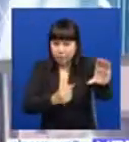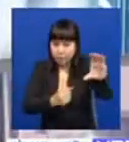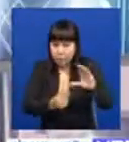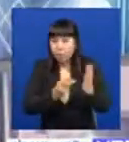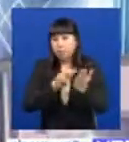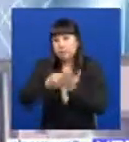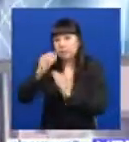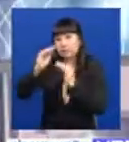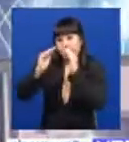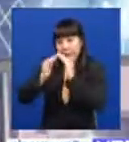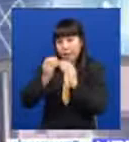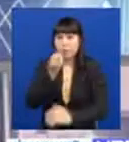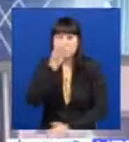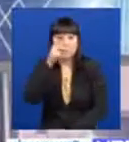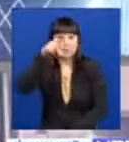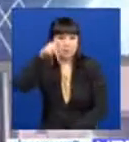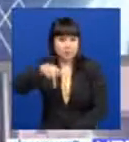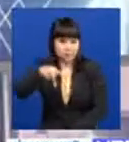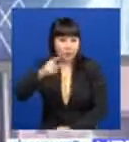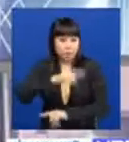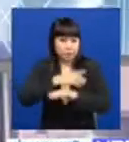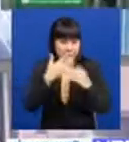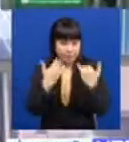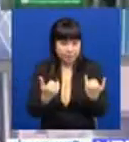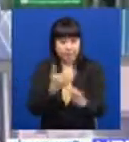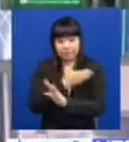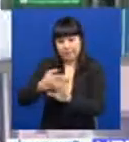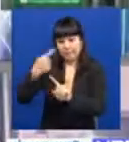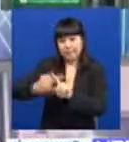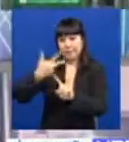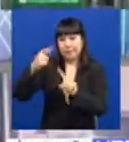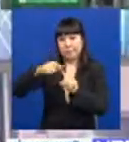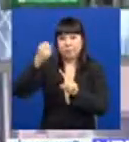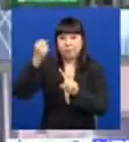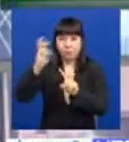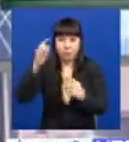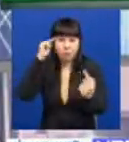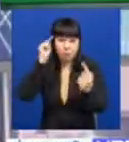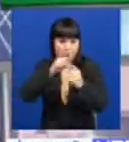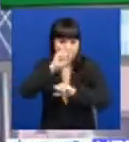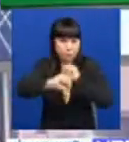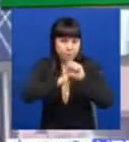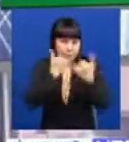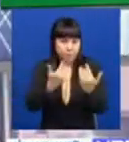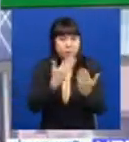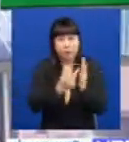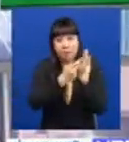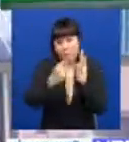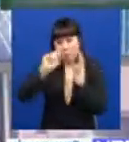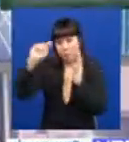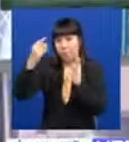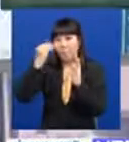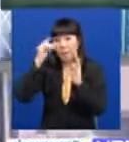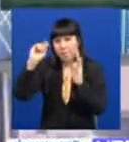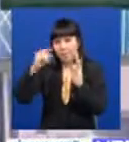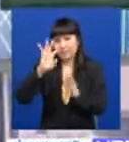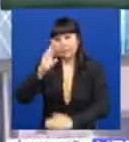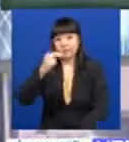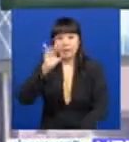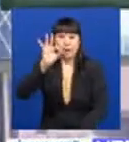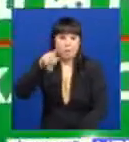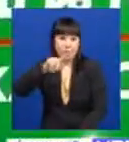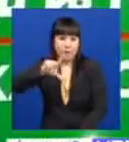อาศัยด้วยอัตราดอกเบี้ยพิเศษค่ะตั้งแต่วันนี้ถึง 16มีนาคมตั้งเป้าปีนี้ปล่อยสินเชื่อบ้านใหม่ 49,000ล้านบาท